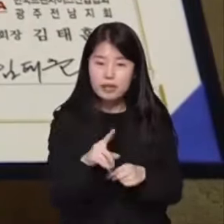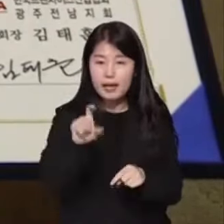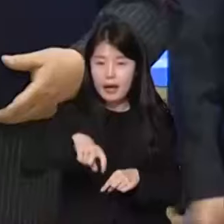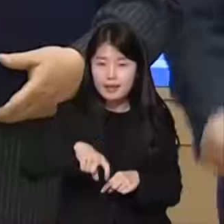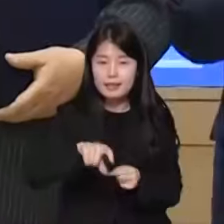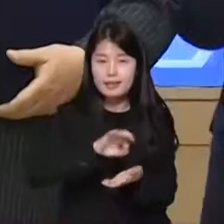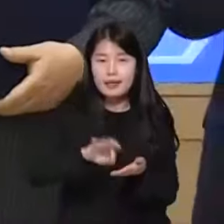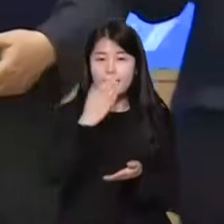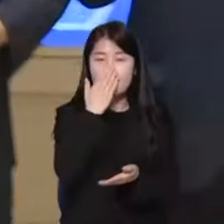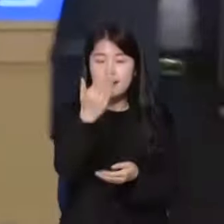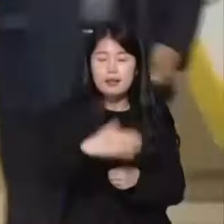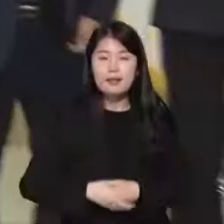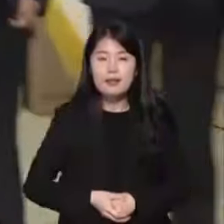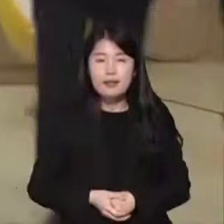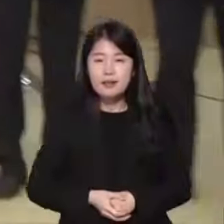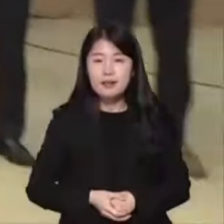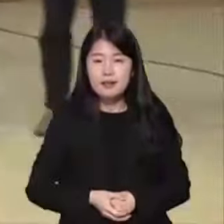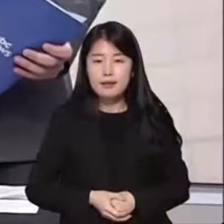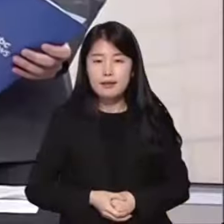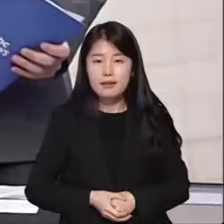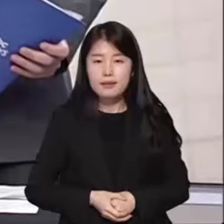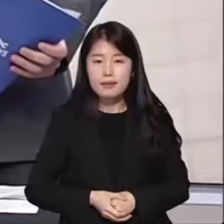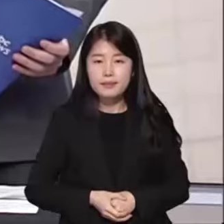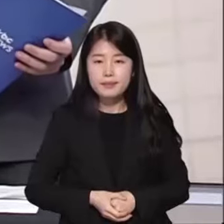결제가 가능합니다.